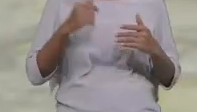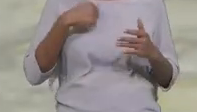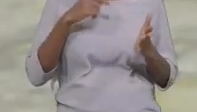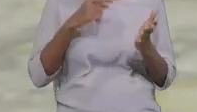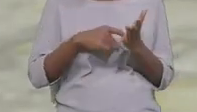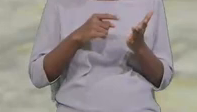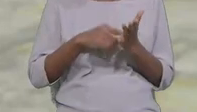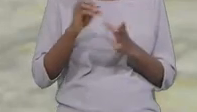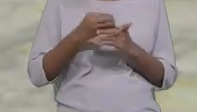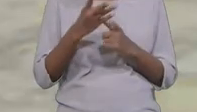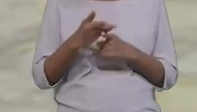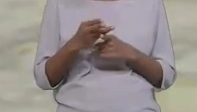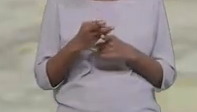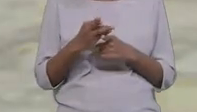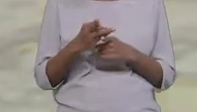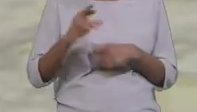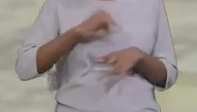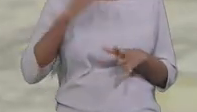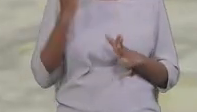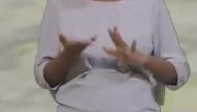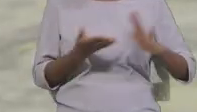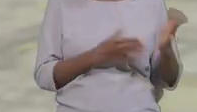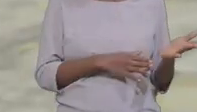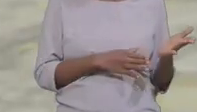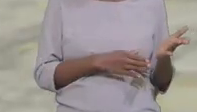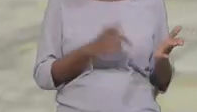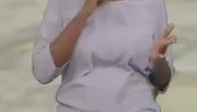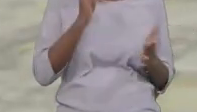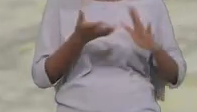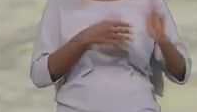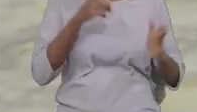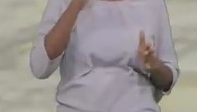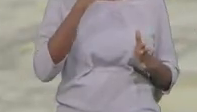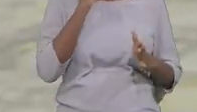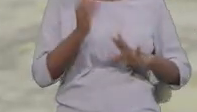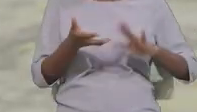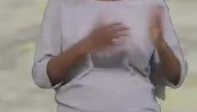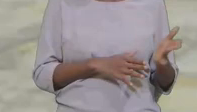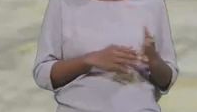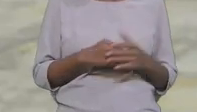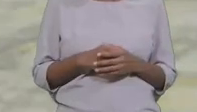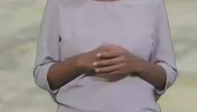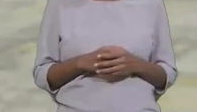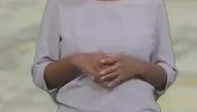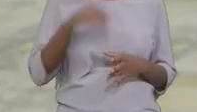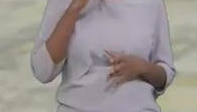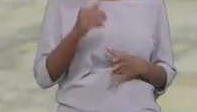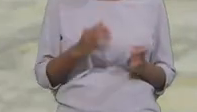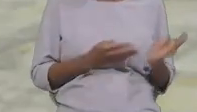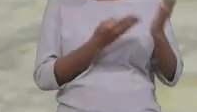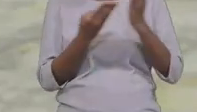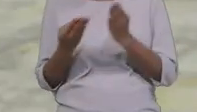Donne-moi ceci ou je meurs. Ne meurs pas, tu ne mourras pas.